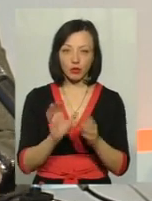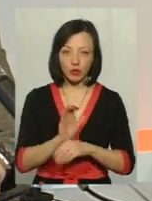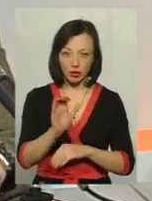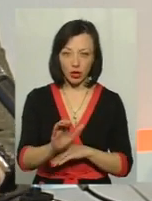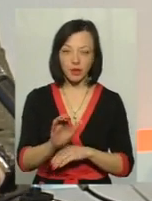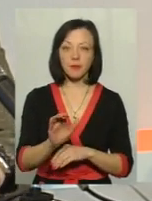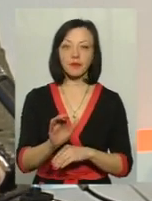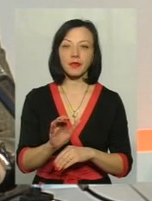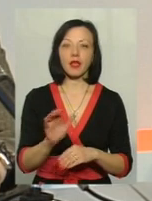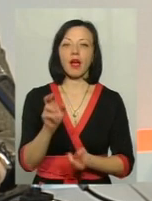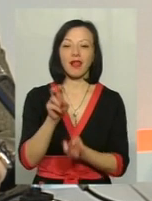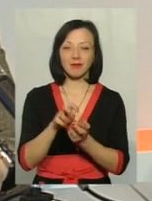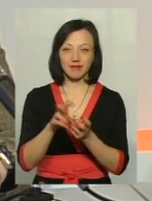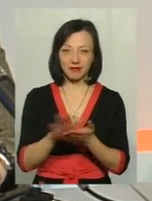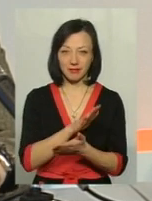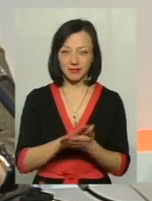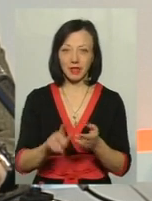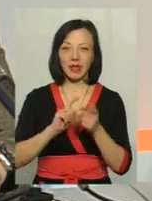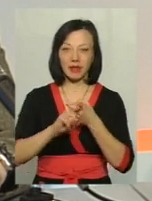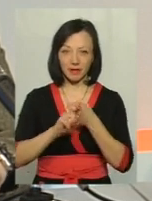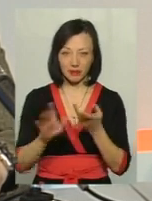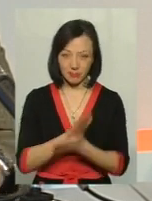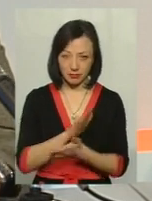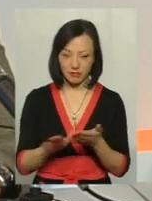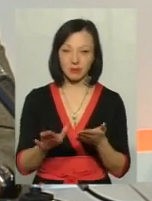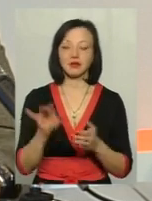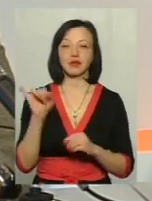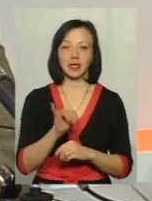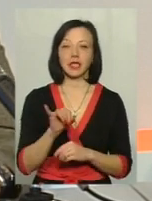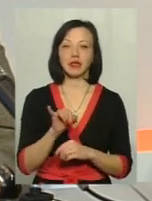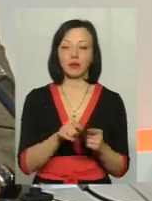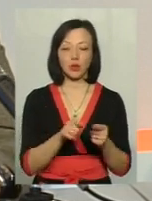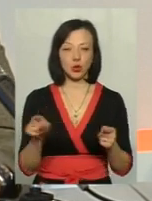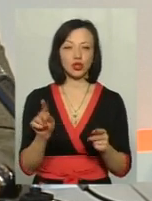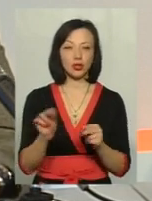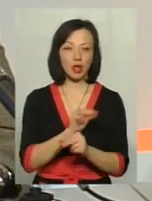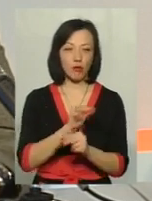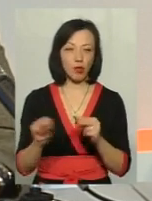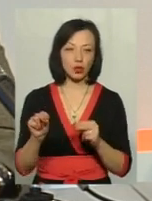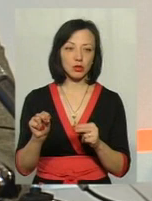електропостачання, дератизація, дезінфекція і поточний ремонт